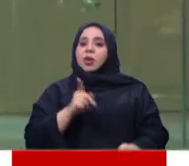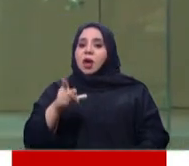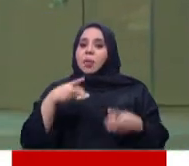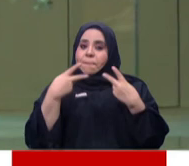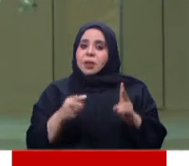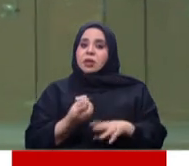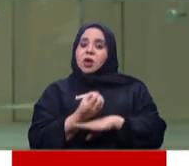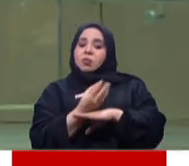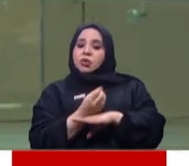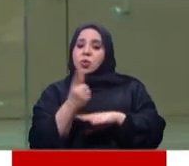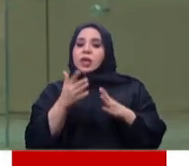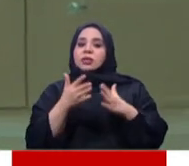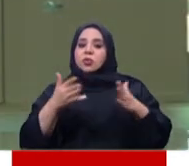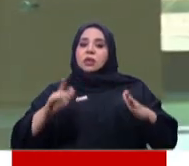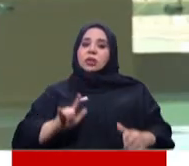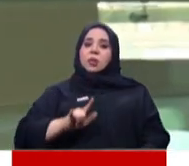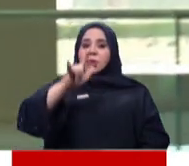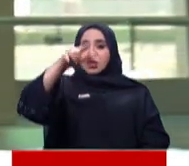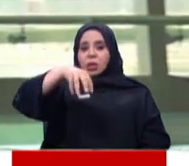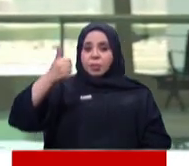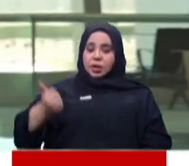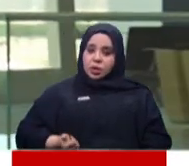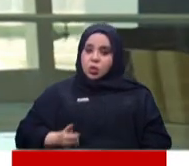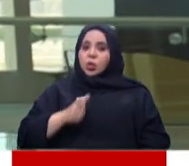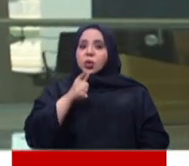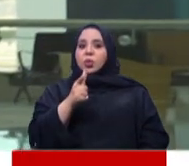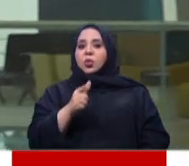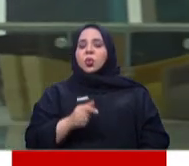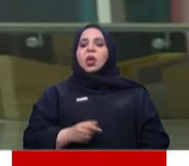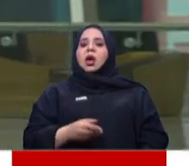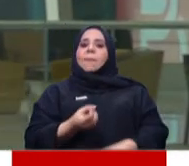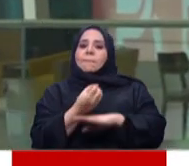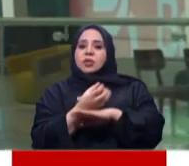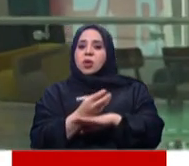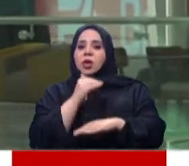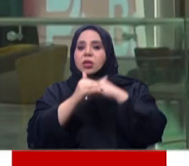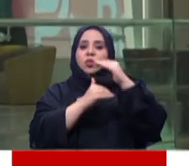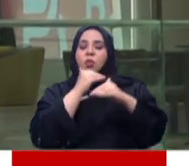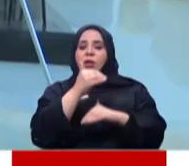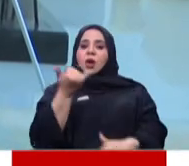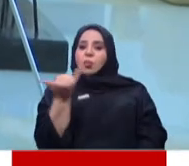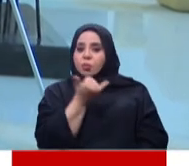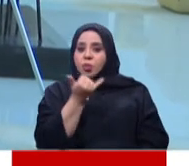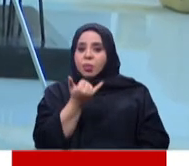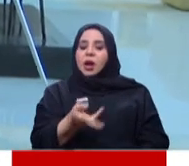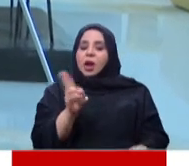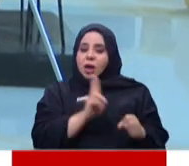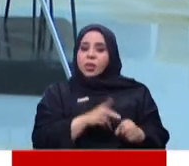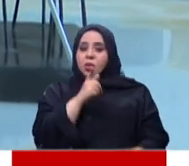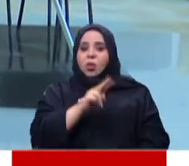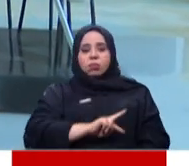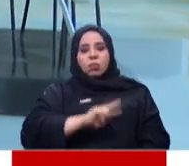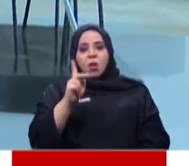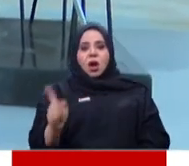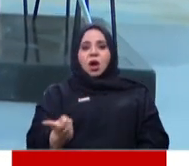والذي يأتي مشروع توسعة مطار البحرين الدولي ضمن أبرز مشاريعه التطويرية، منوها بأن ما تحقق